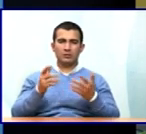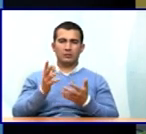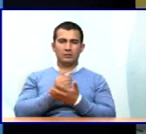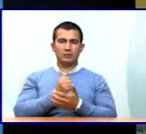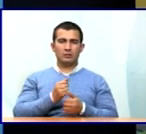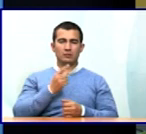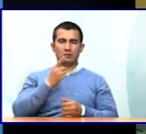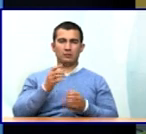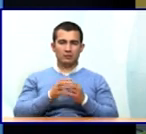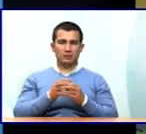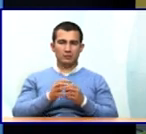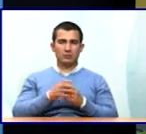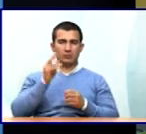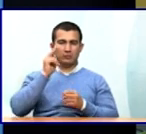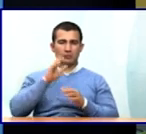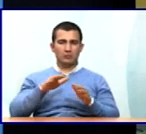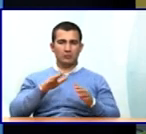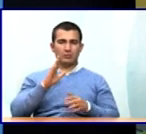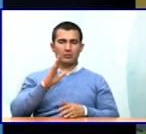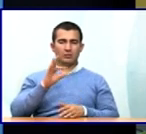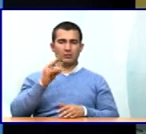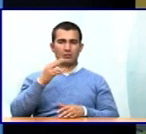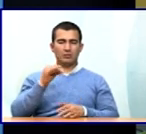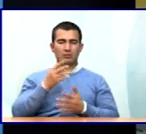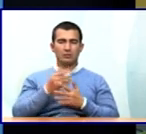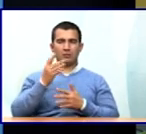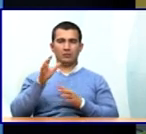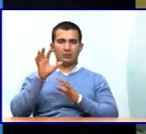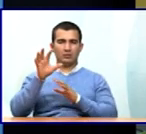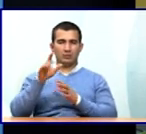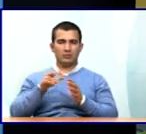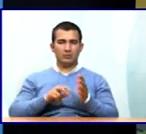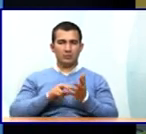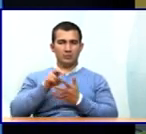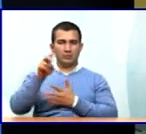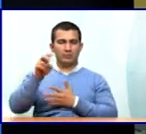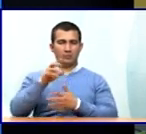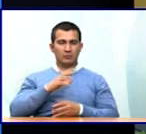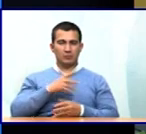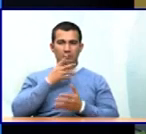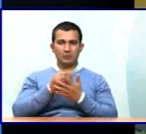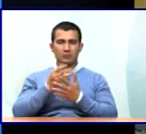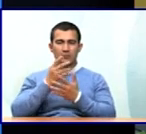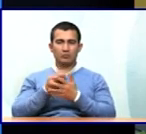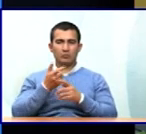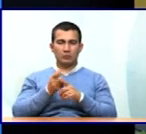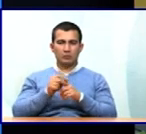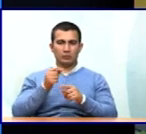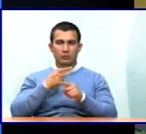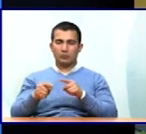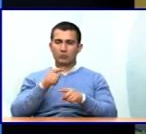guruh o'quvchilar vodiyning ikkita qiyaligidagi o'sayotgan o'simliklar bir-biridan keskin farq